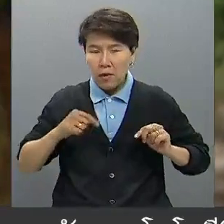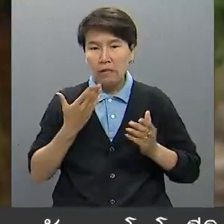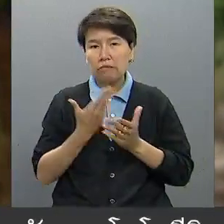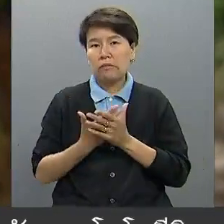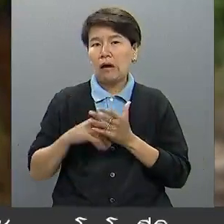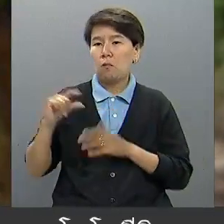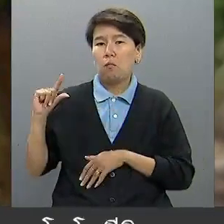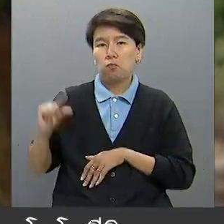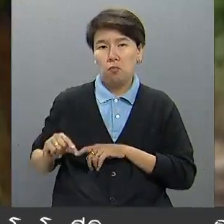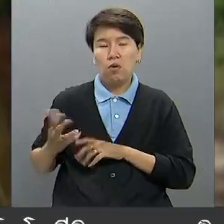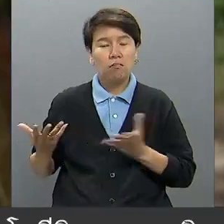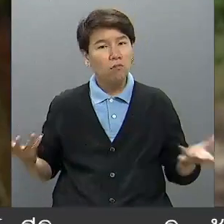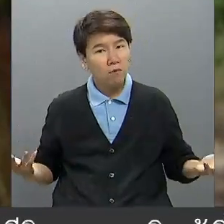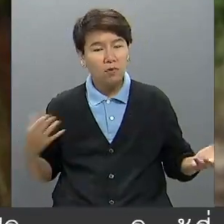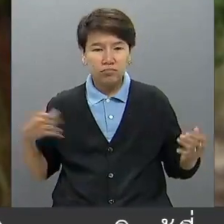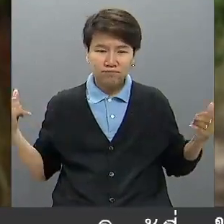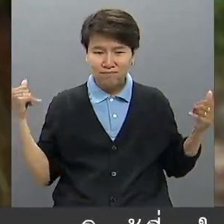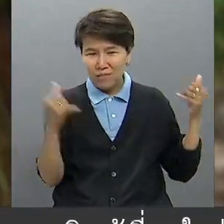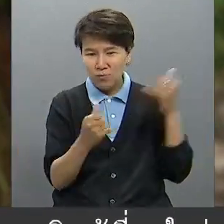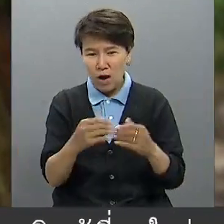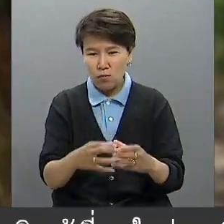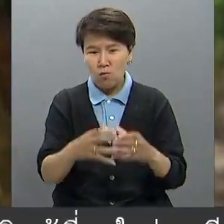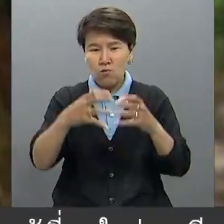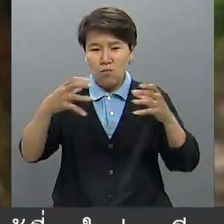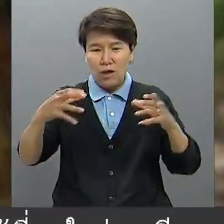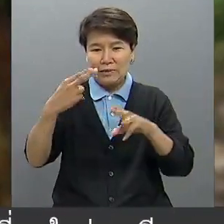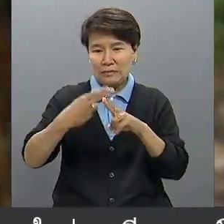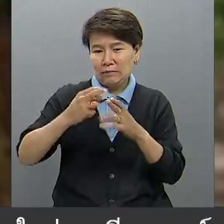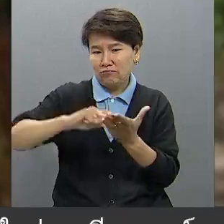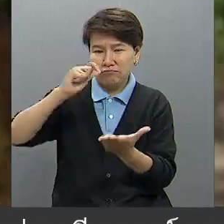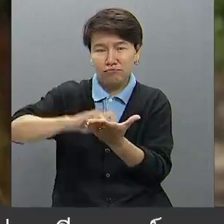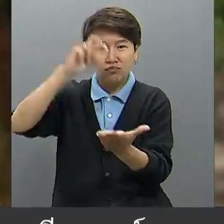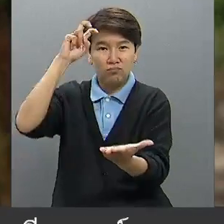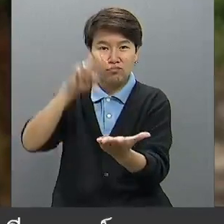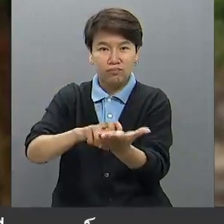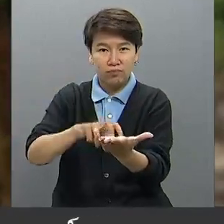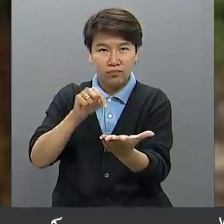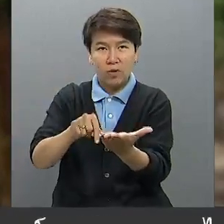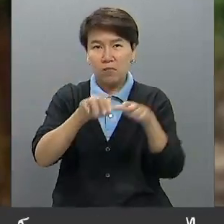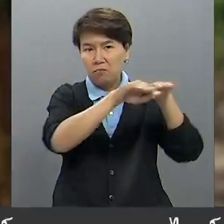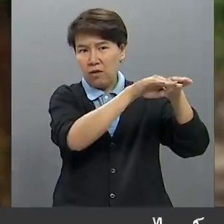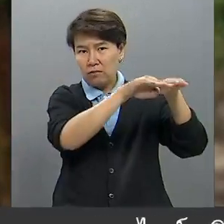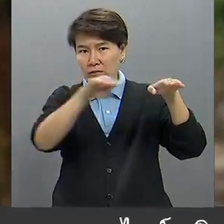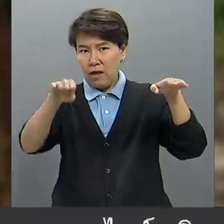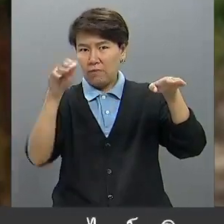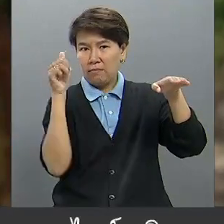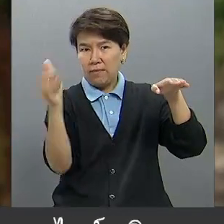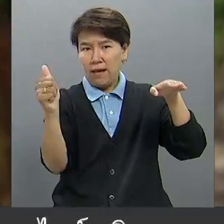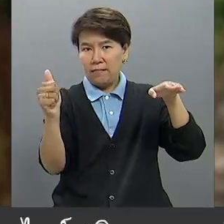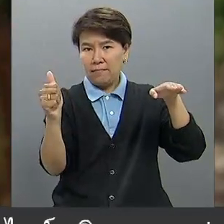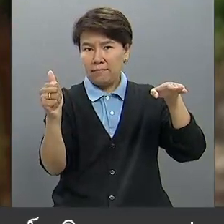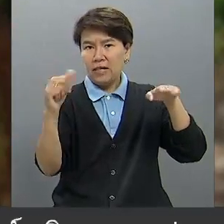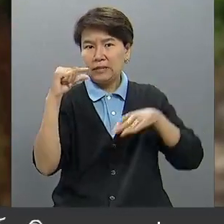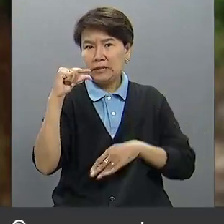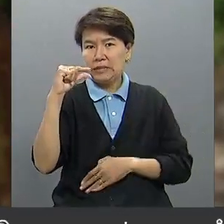จากที่เขาได้มาจดทะเบียนเป็นวิสาหกิจชุมชนแล้วนะครับมีการผลิตได้ตามมาตรฐานฟาร์มปลอดภัยทุกคนนะครับได้มาตรฐาน GAP น